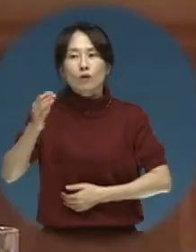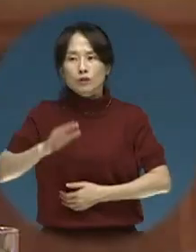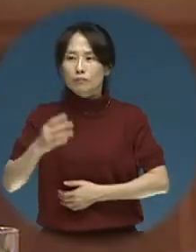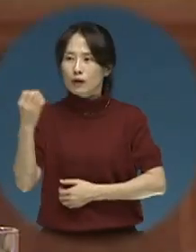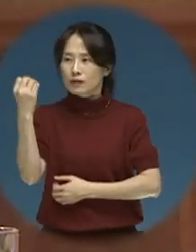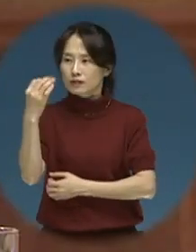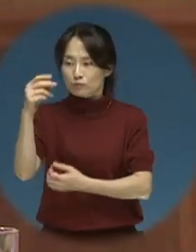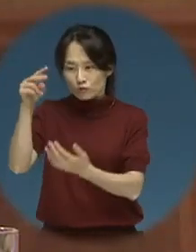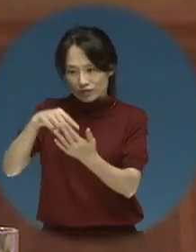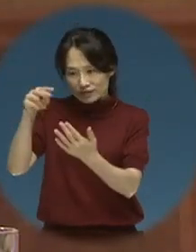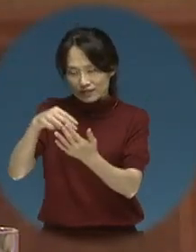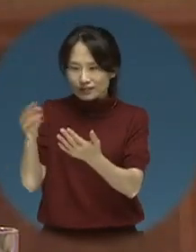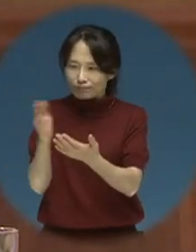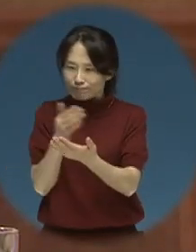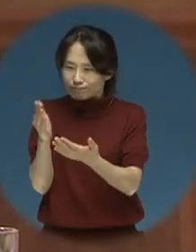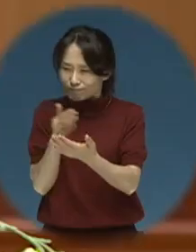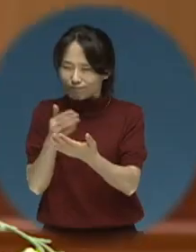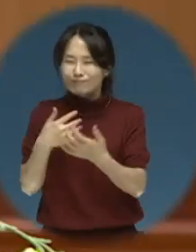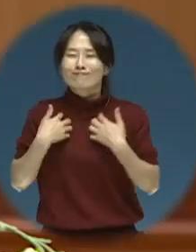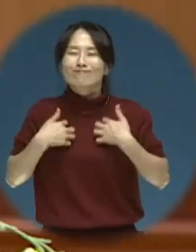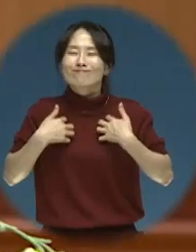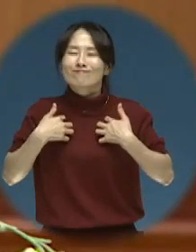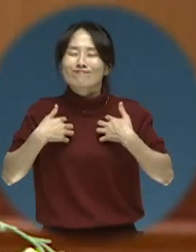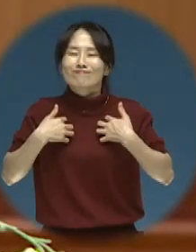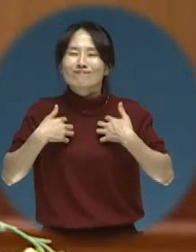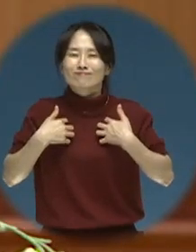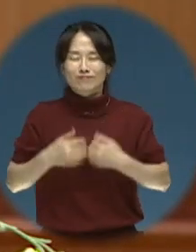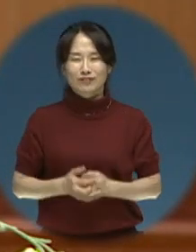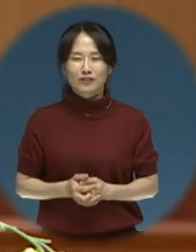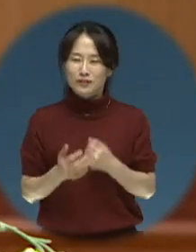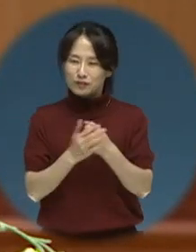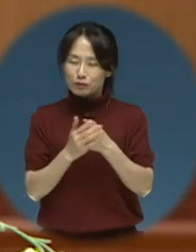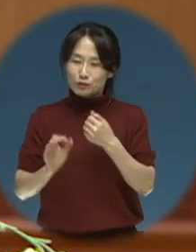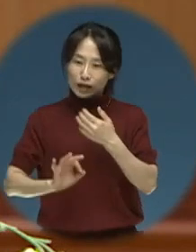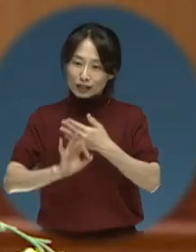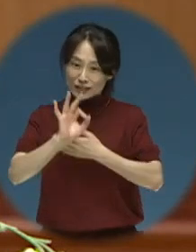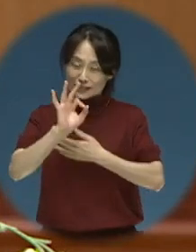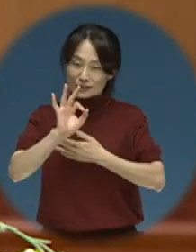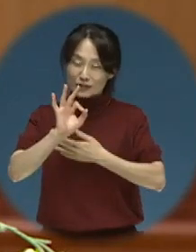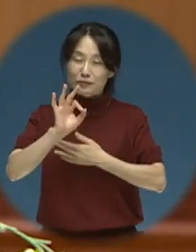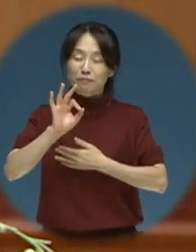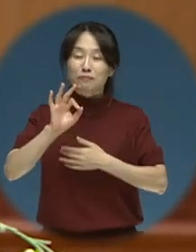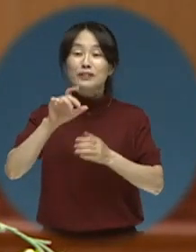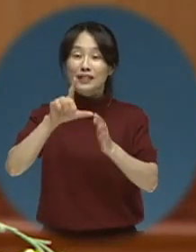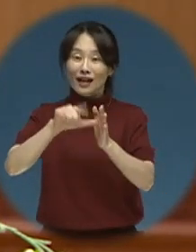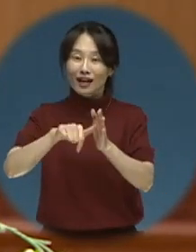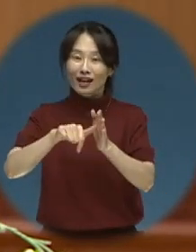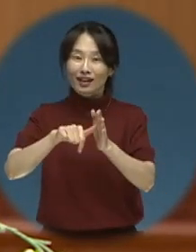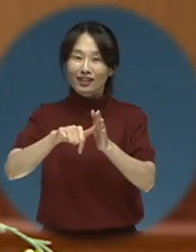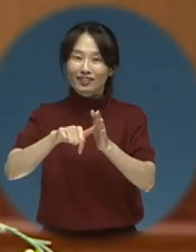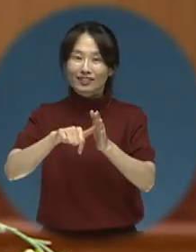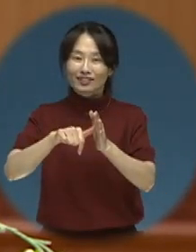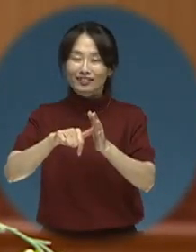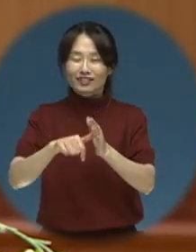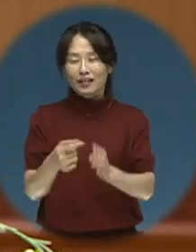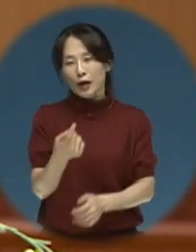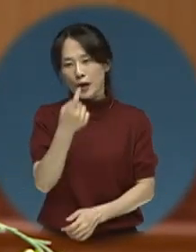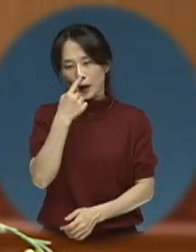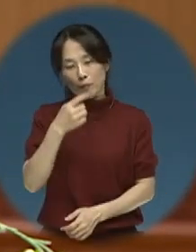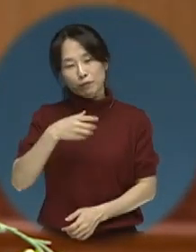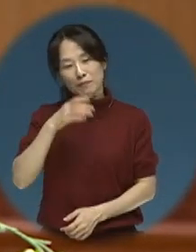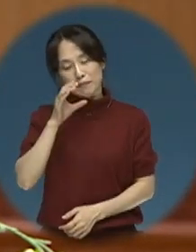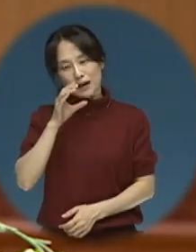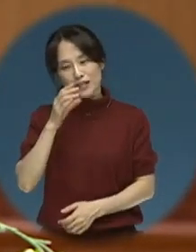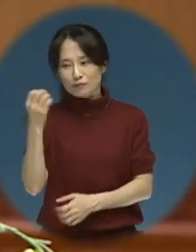읽는 또 재미가 있고요. 그렇죠. 네. 그래서 이제 아침 시간은 대체적으로 이제 커피